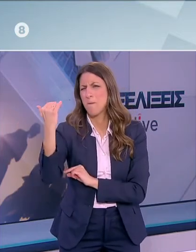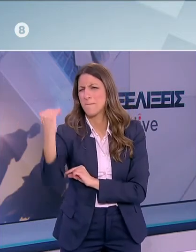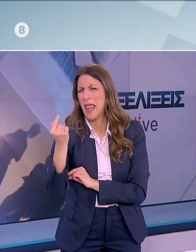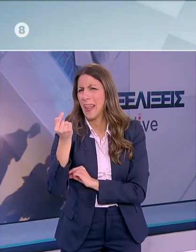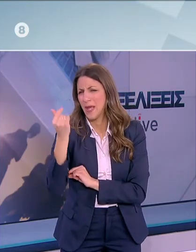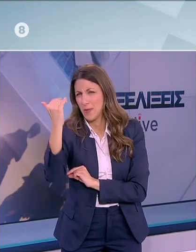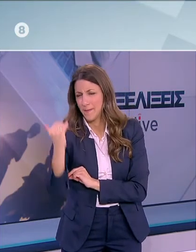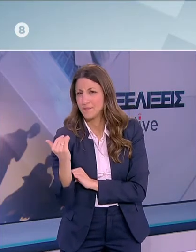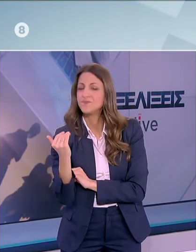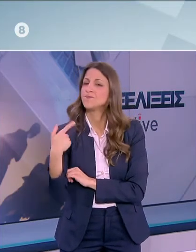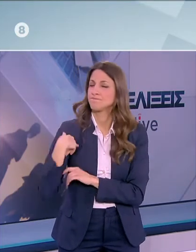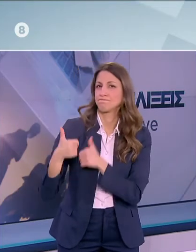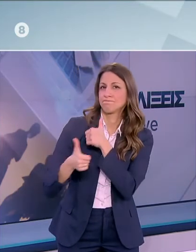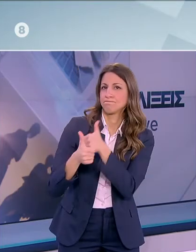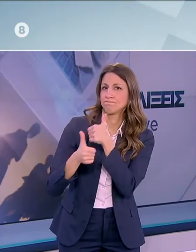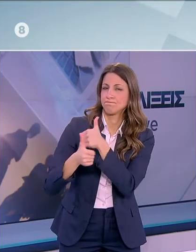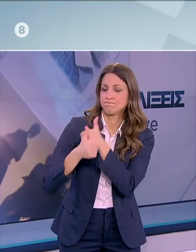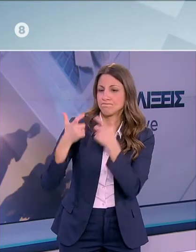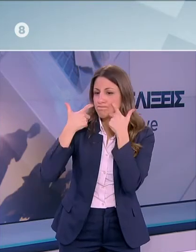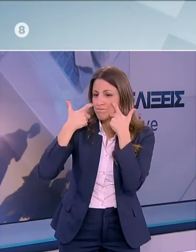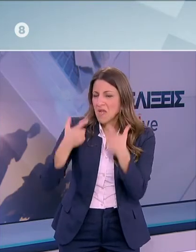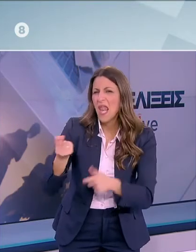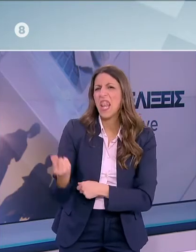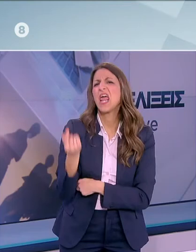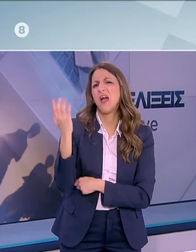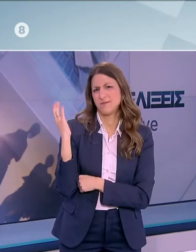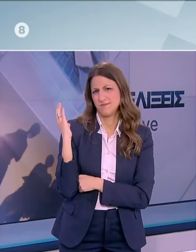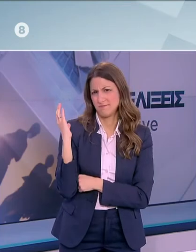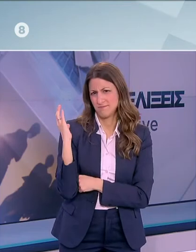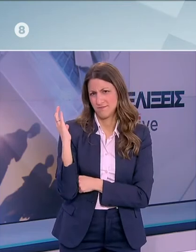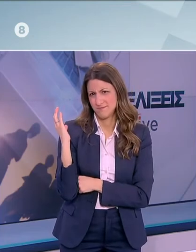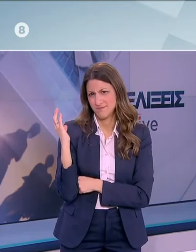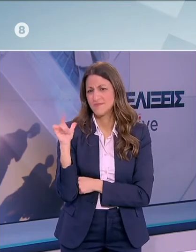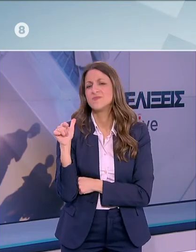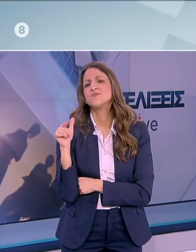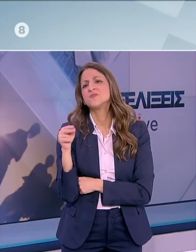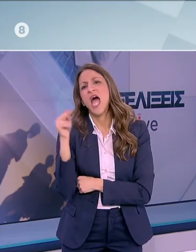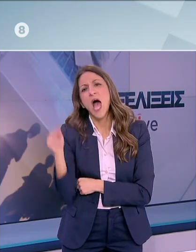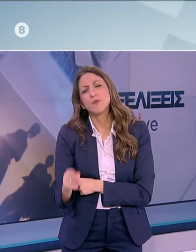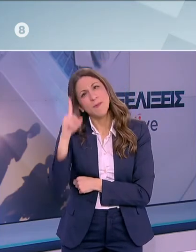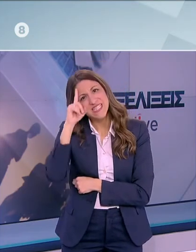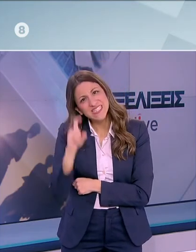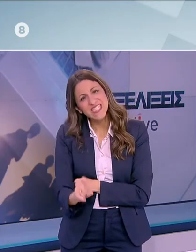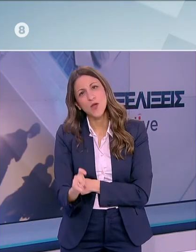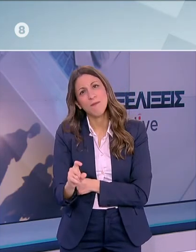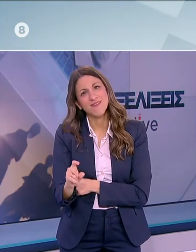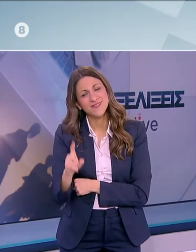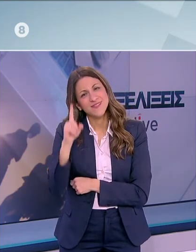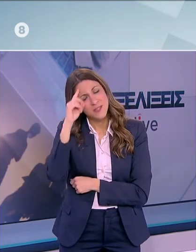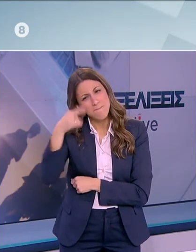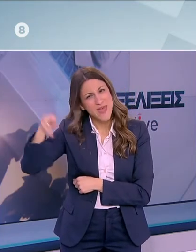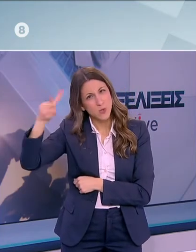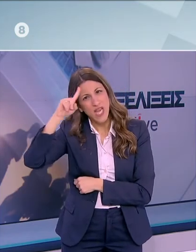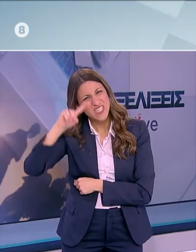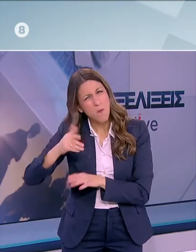μείωση. Το παρακολουθούμε, αλλά είναι τόσο λίγα που μας επιτρέπουν να δράσουμε και σωστά. Καταλάβατε, επιτρέπουν να παρέμβουμε. Οπότε